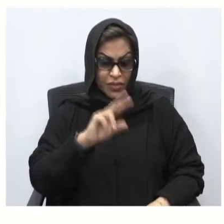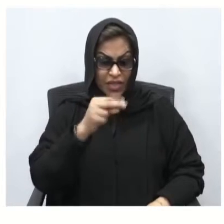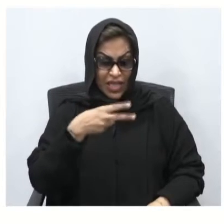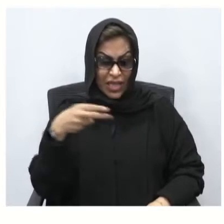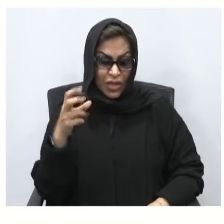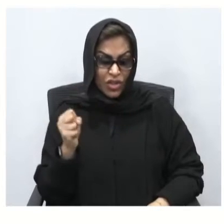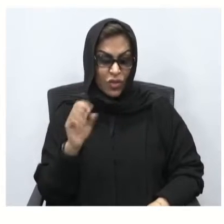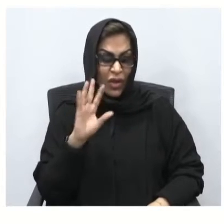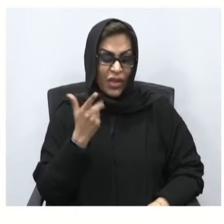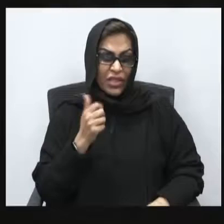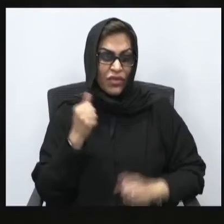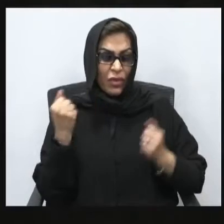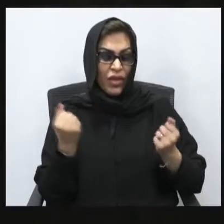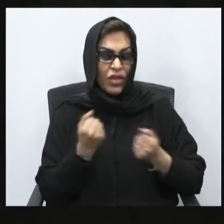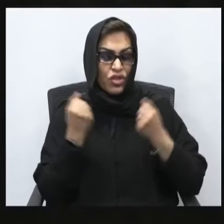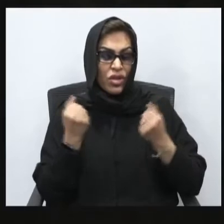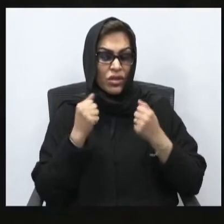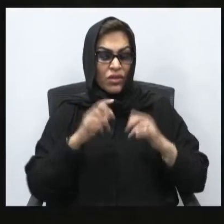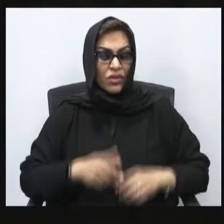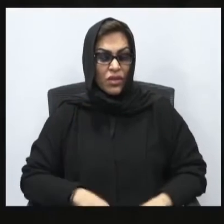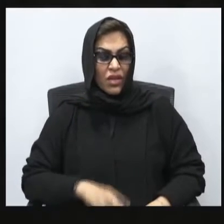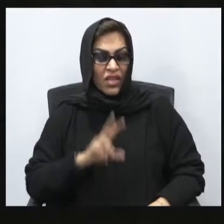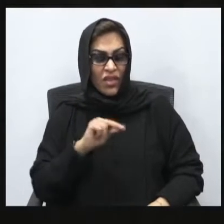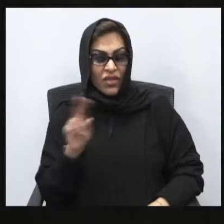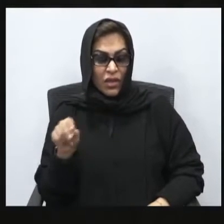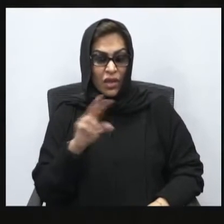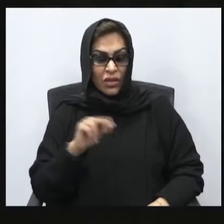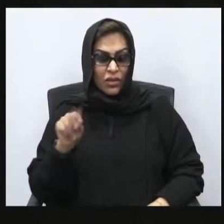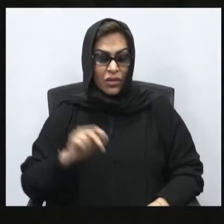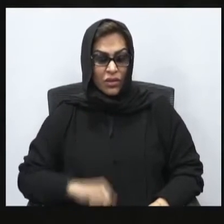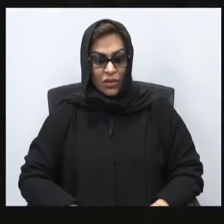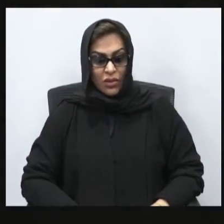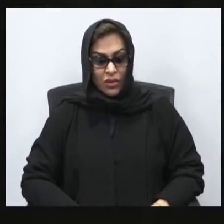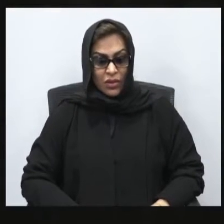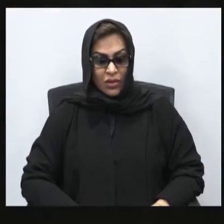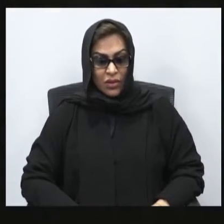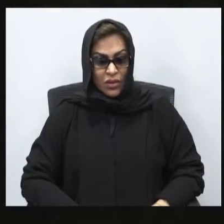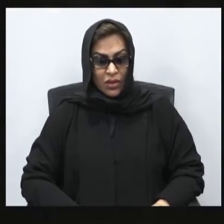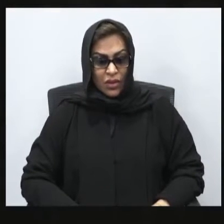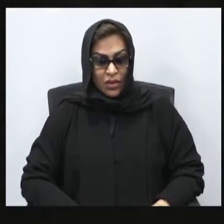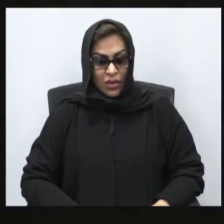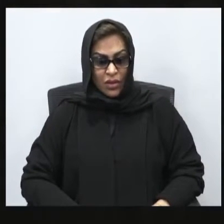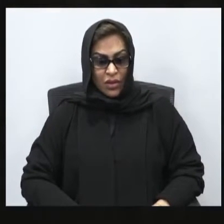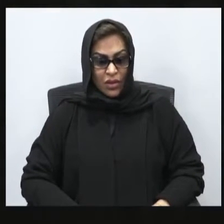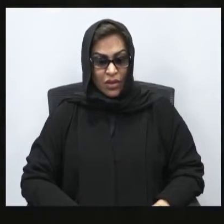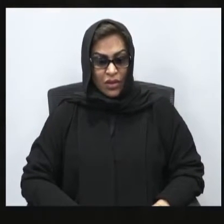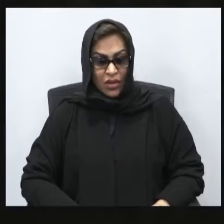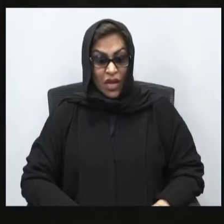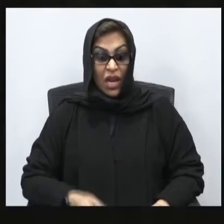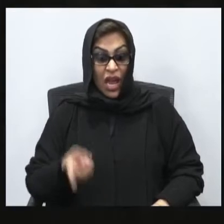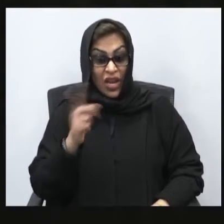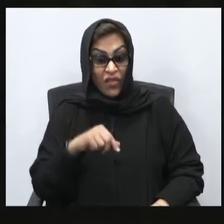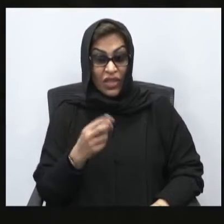ماذا نستفيد من هذا النشاط نفس العدد صح هل انا في عمليه